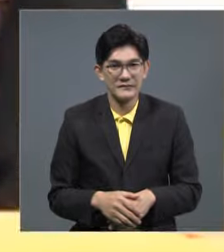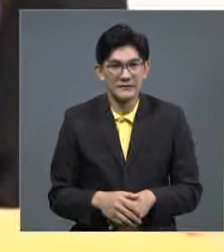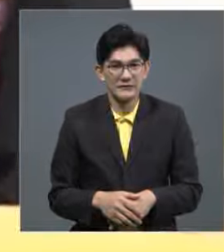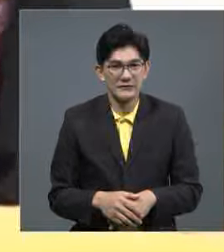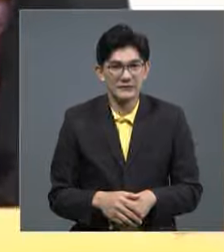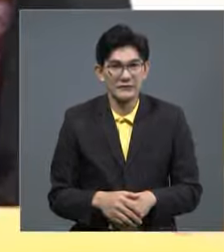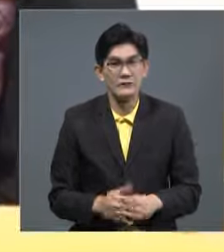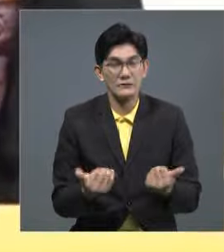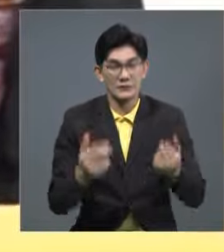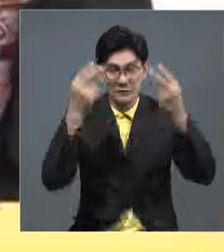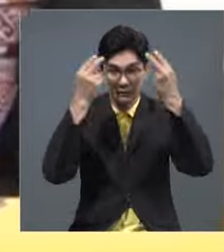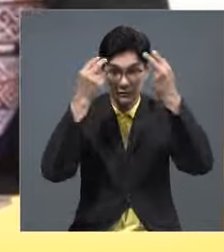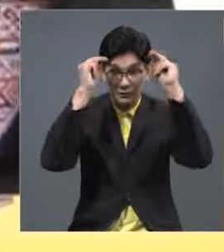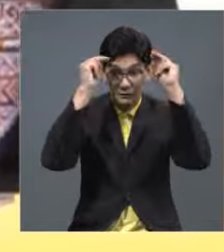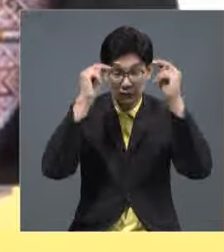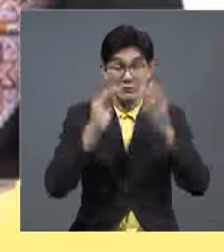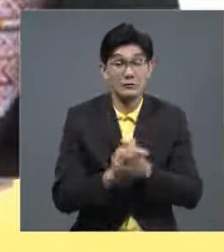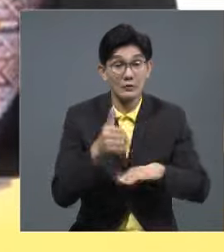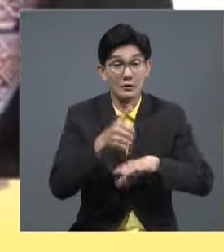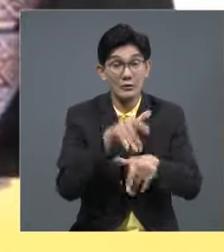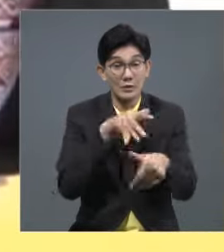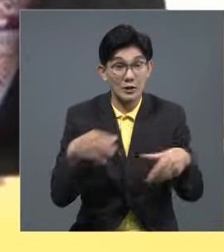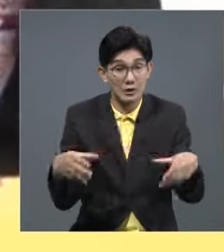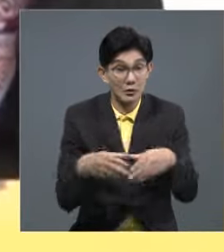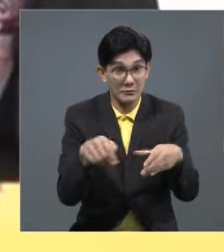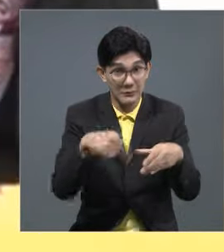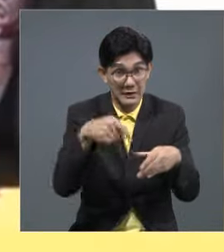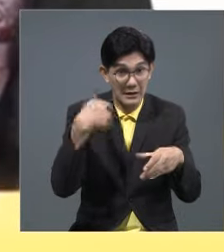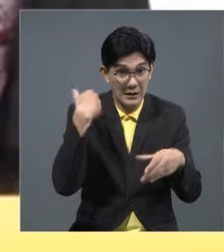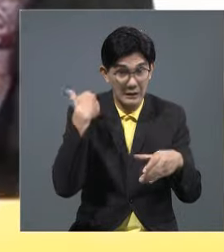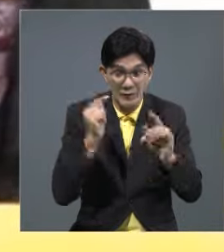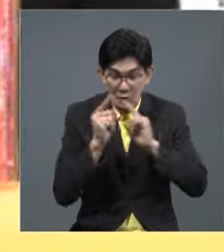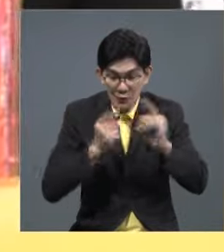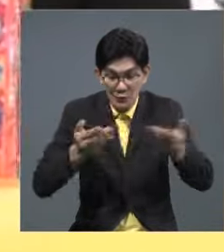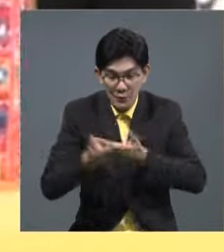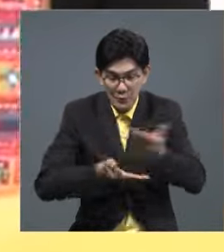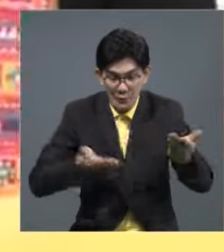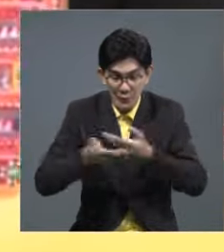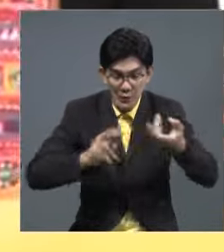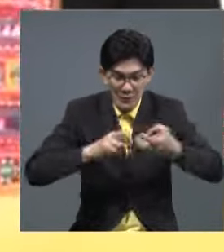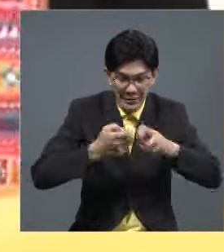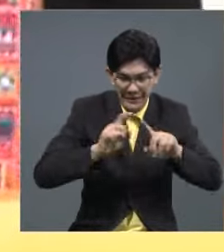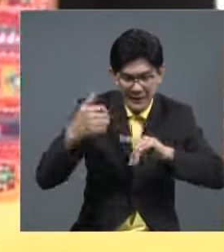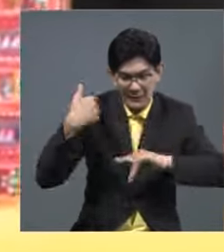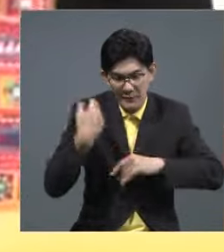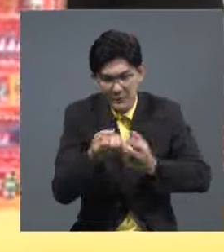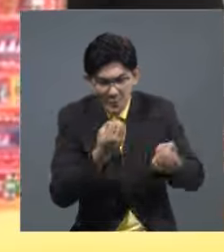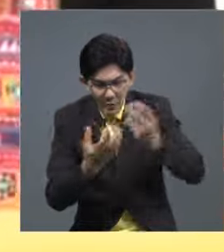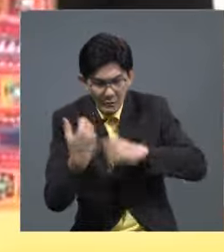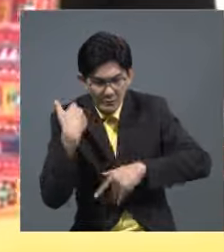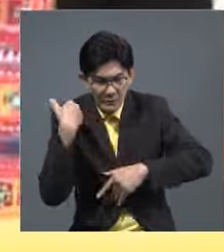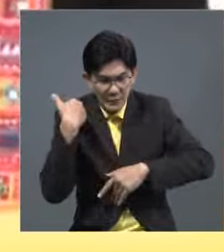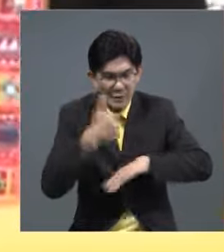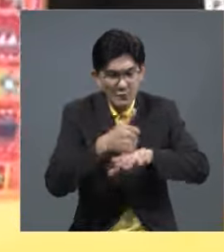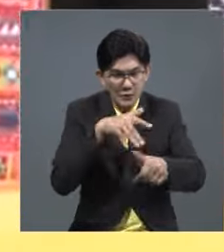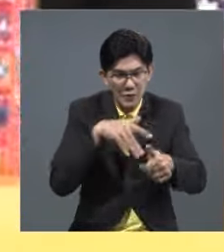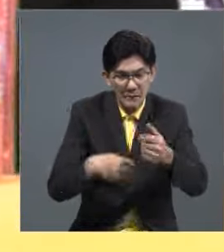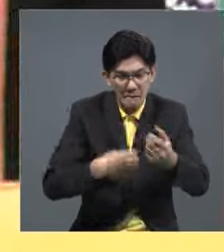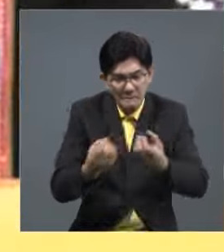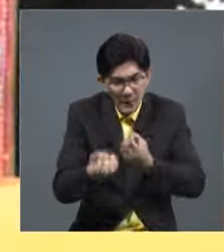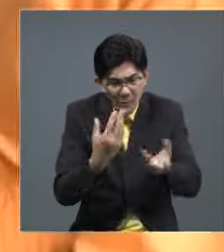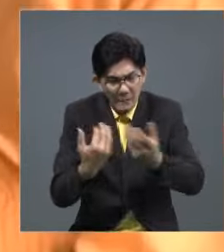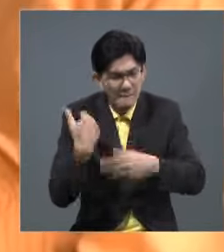ในโอกาสนี้ท่านนายกรัฐมนตรีนะฮะพร้อมกับผู้นำกลุ่มชาติพันธุ์ยังได้มีการแลกเปลี่ยนปัญหาในพื้นที่ซึ่งผู้นำชุมชนก็สะท้อนปัญหาครับบอกว่าช